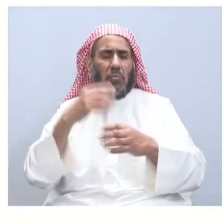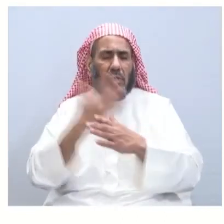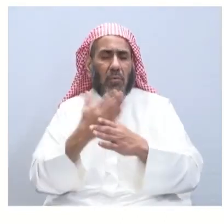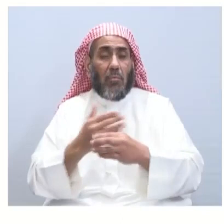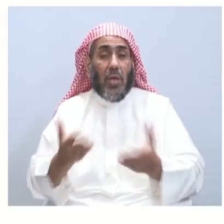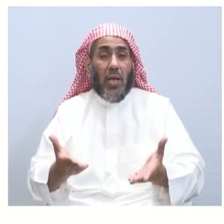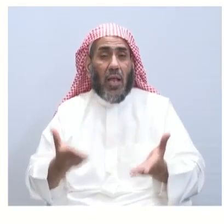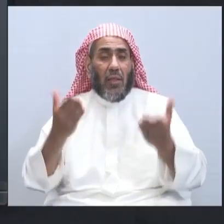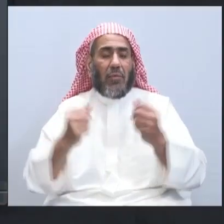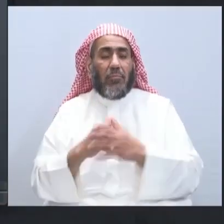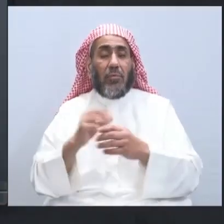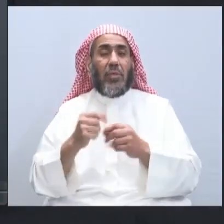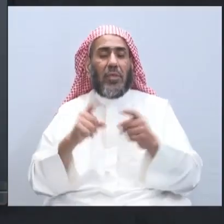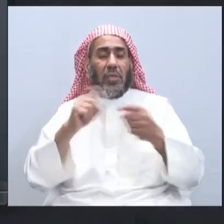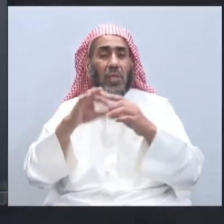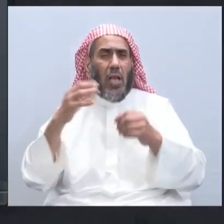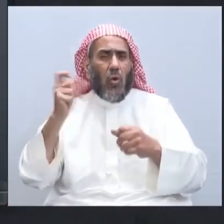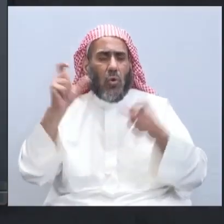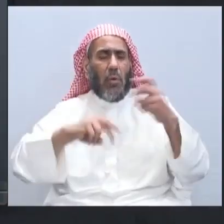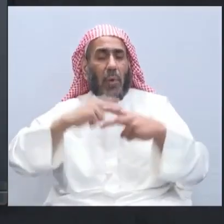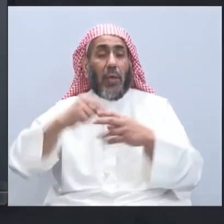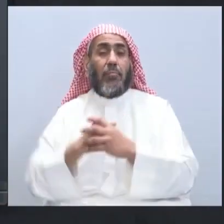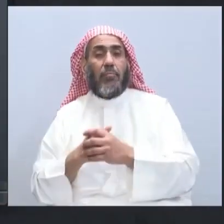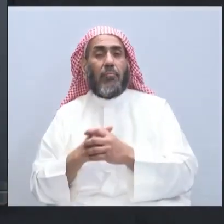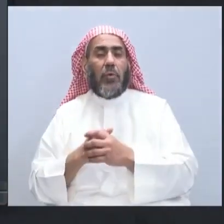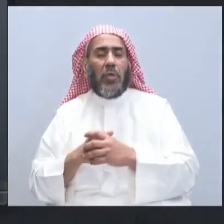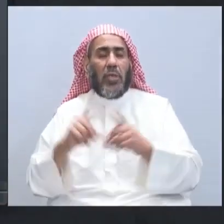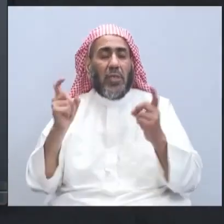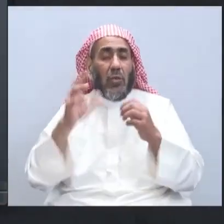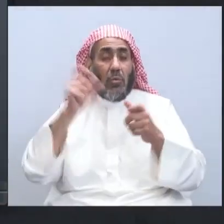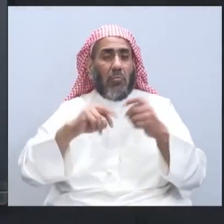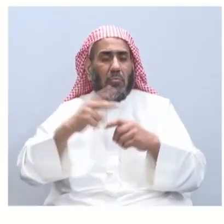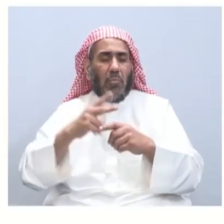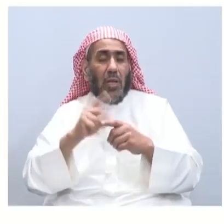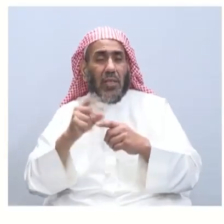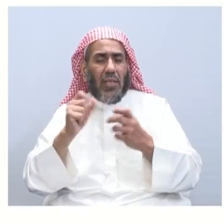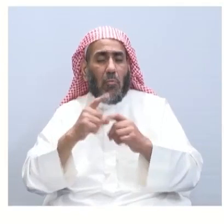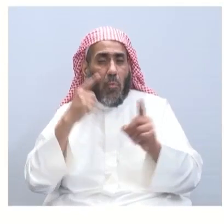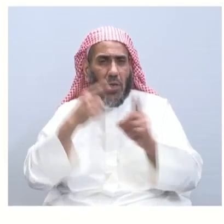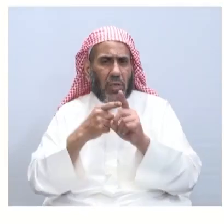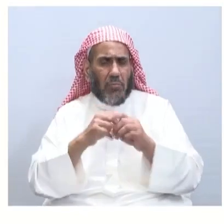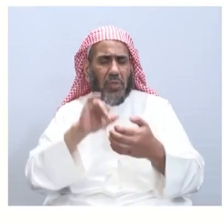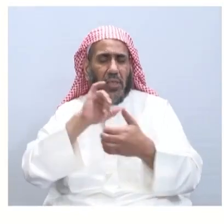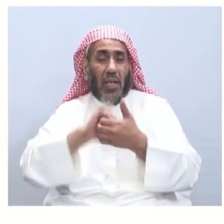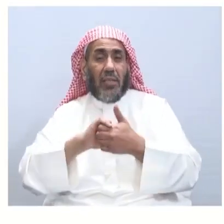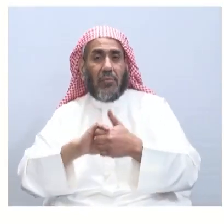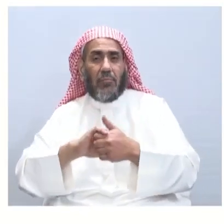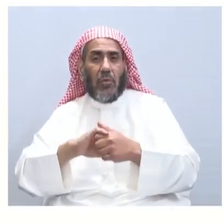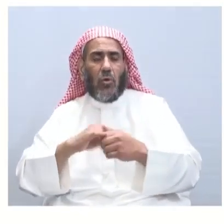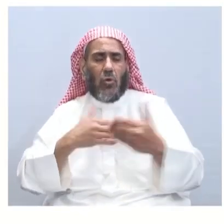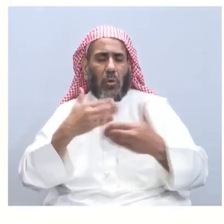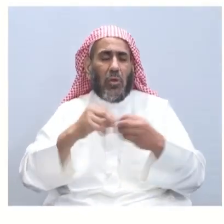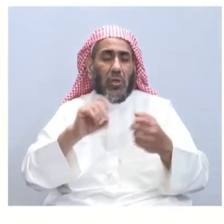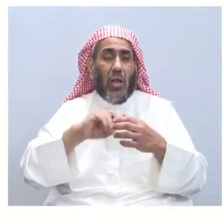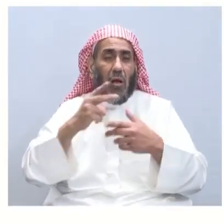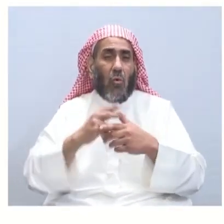النهضه او ازدهار ادب اتصال الادباء بغيرهم طبعا اتصال الادباء بغيرهم اما الاتصال مباشر بالصداقات وتبادل